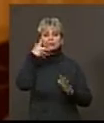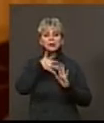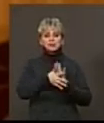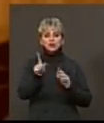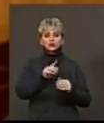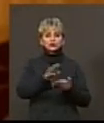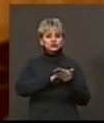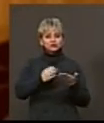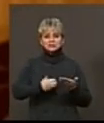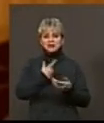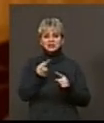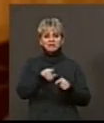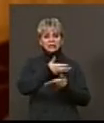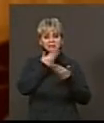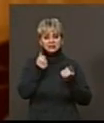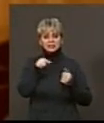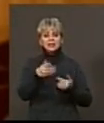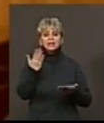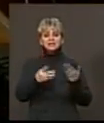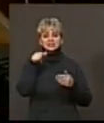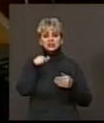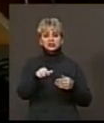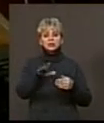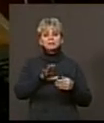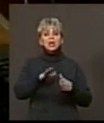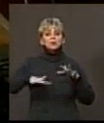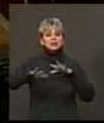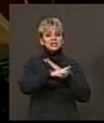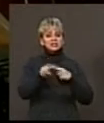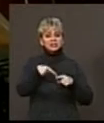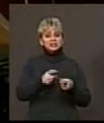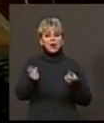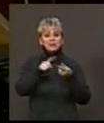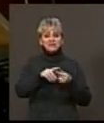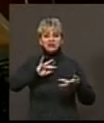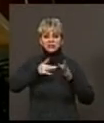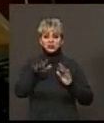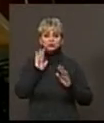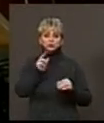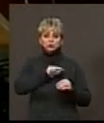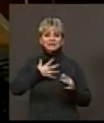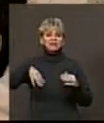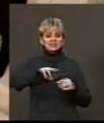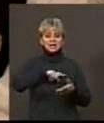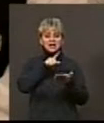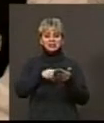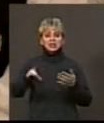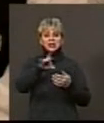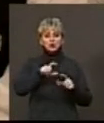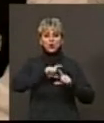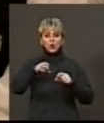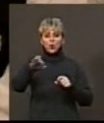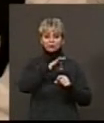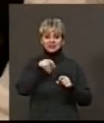понимаешь, что ничего страшного в этом нет, и если ты... Площадки для подключения к вебинарам будут работать во всех городах и районах